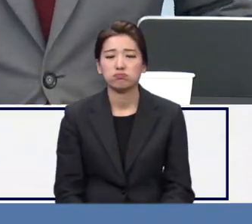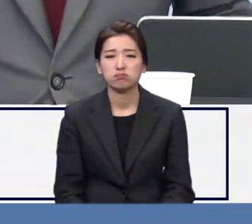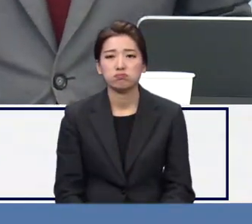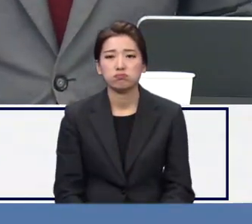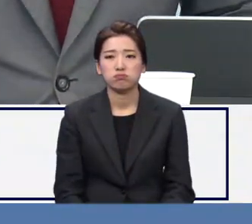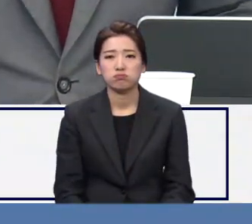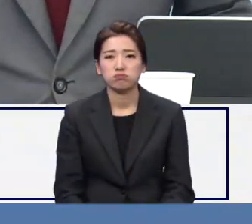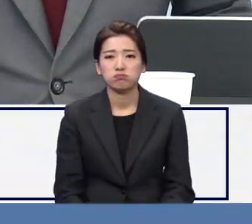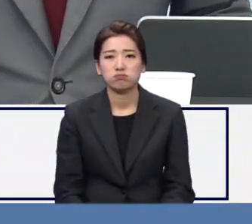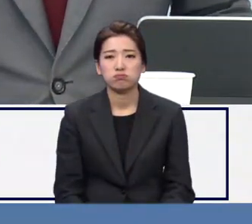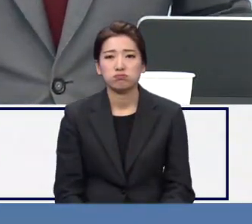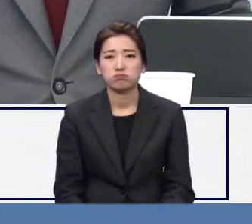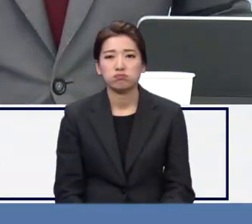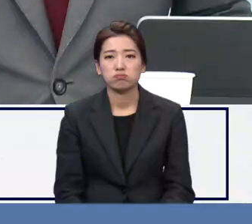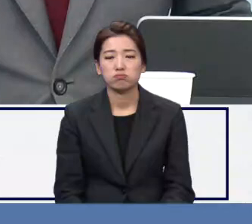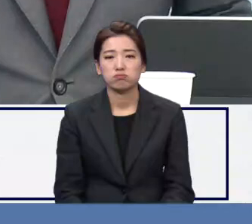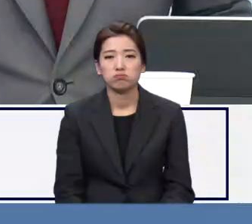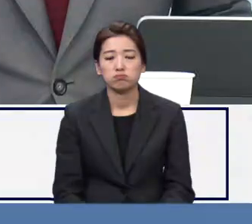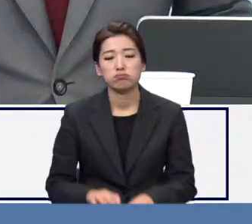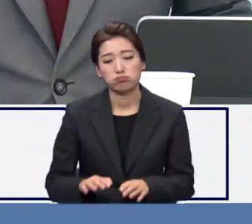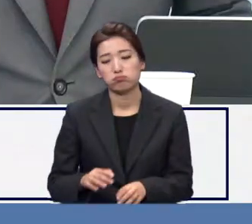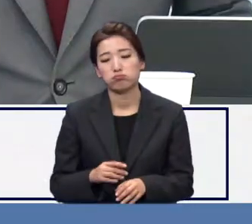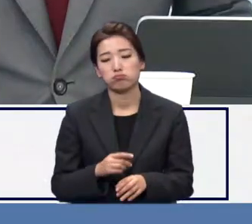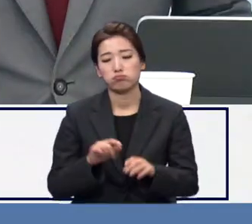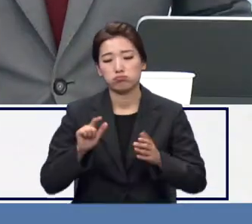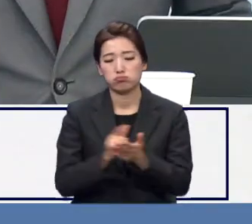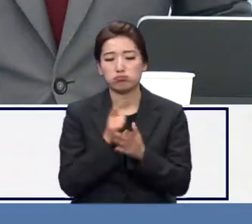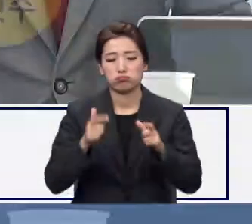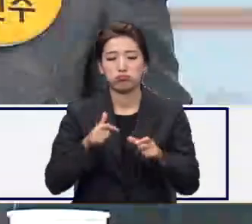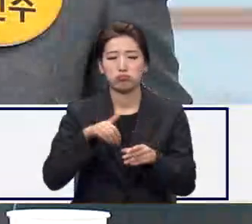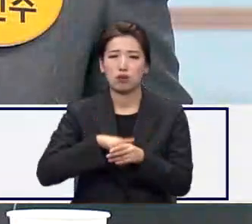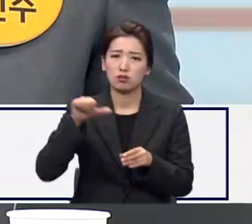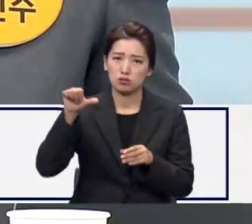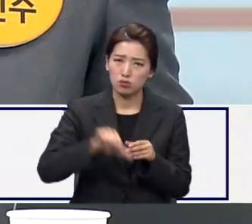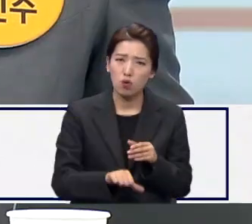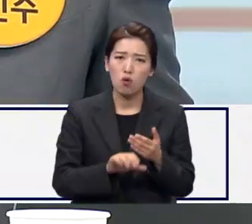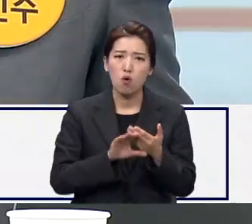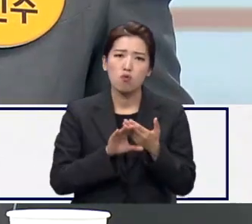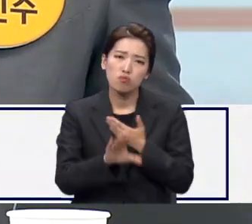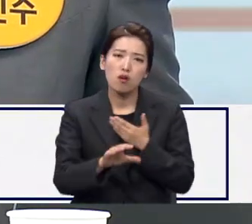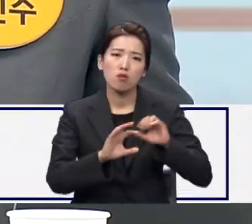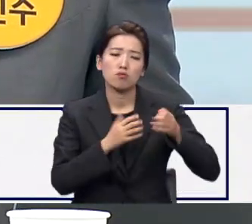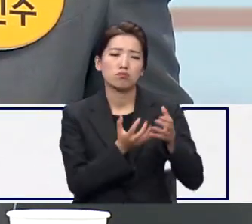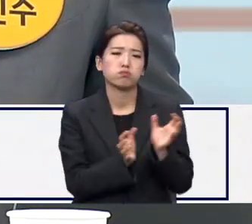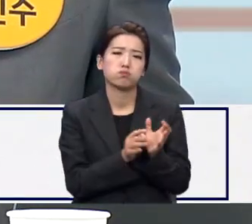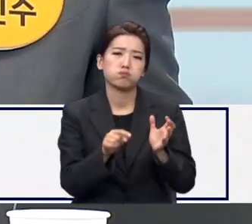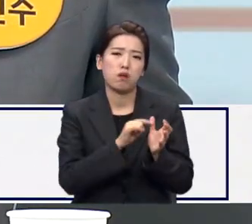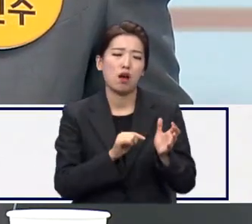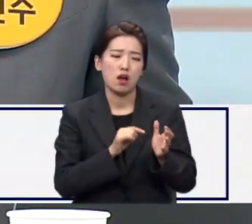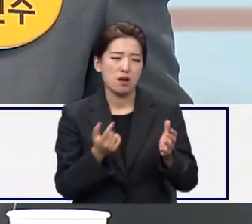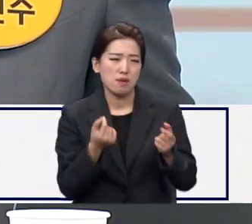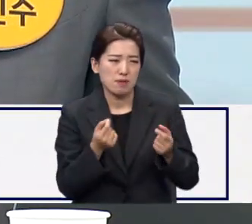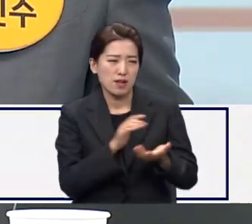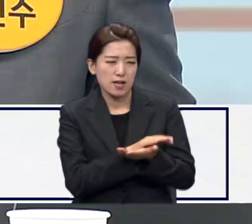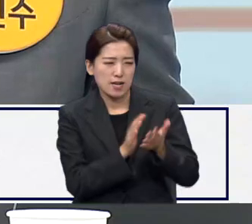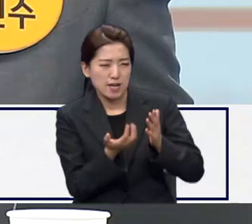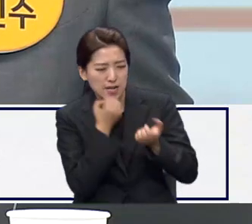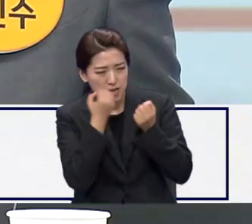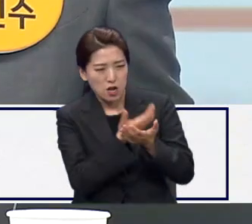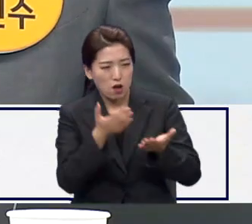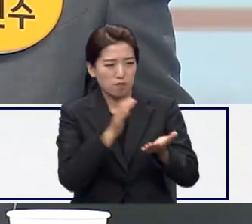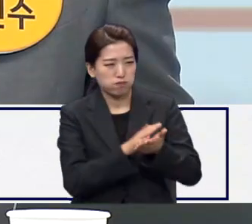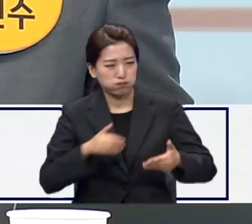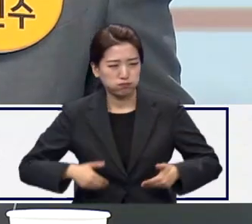여기 그 보궐 선거를지고 나서 이렇게 엄중한 상황에서 임없이 이렇게 내부적인 비판을 한다 그것도 아까 정